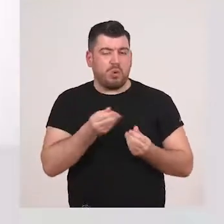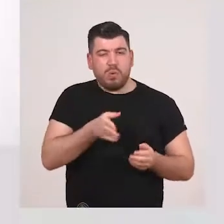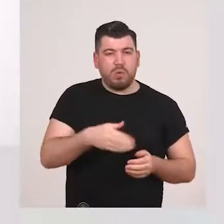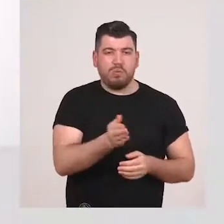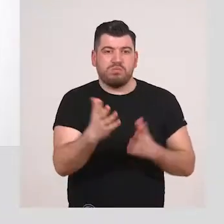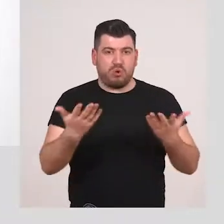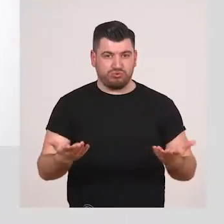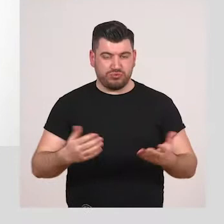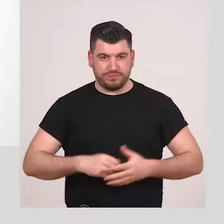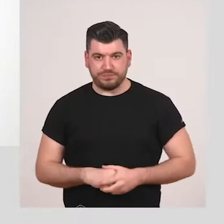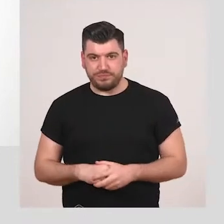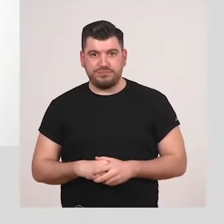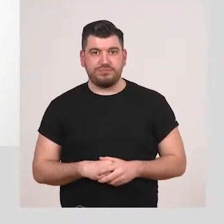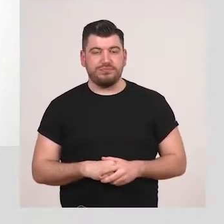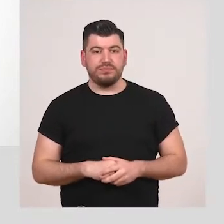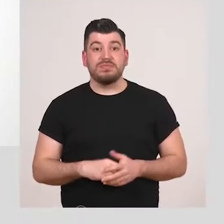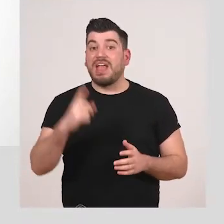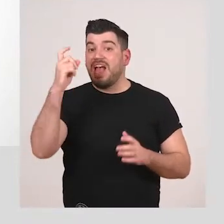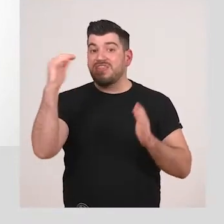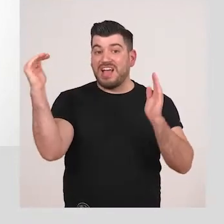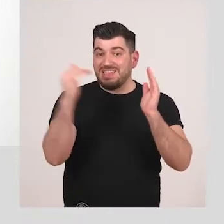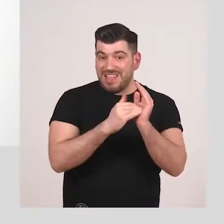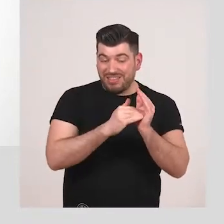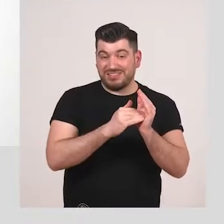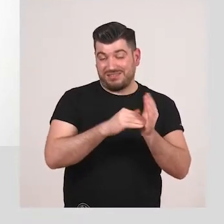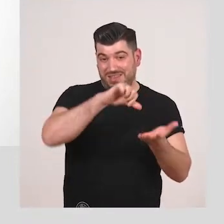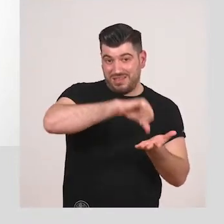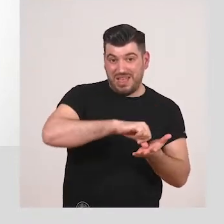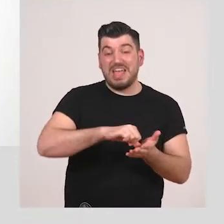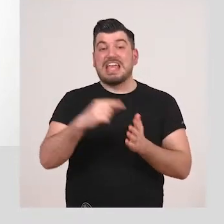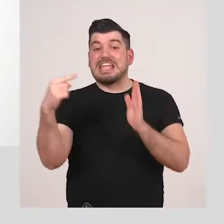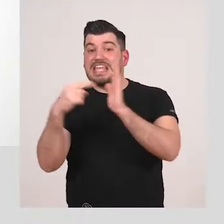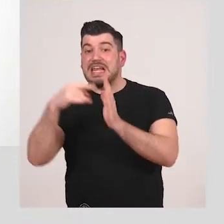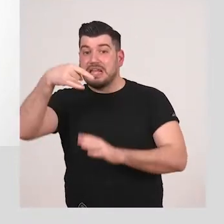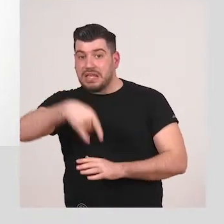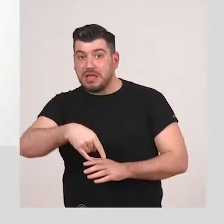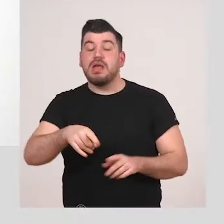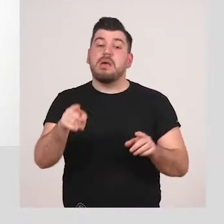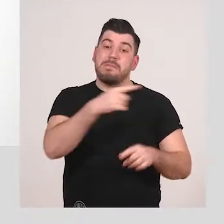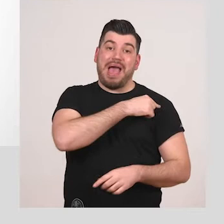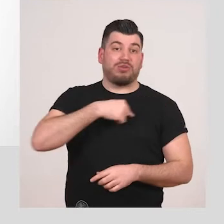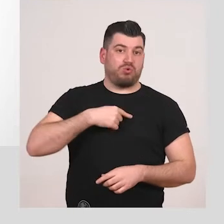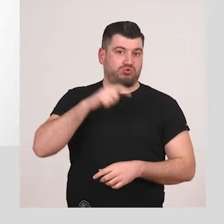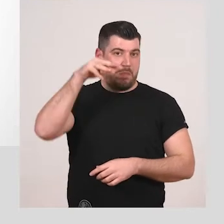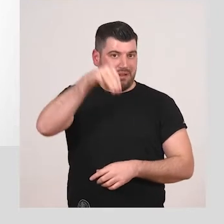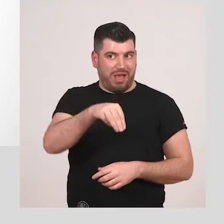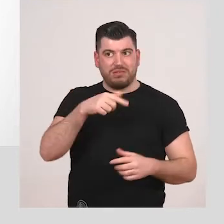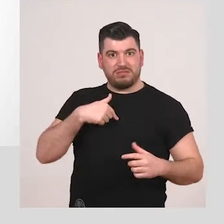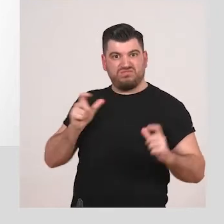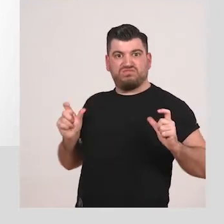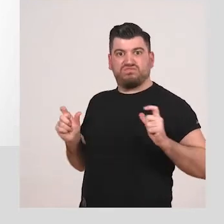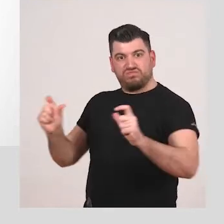πώς. 10.000 λοιπόν Αθηναίοι και 1.000 πλατεείς παρατάσσονται με αρχηγό τον Μιλτιάδη απέναντι στους